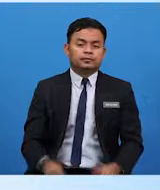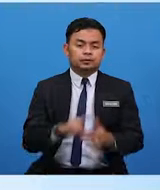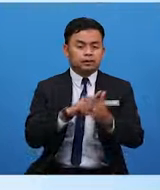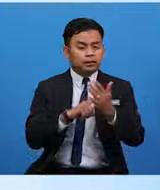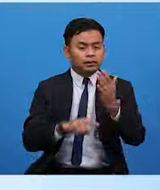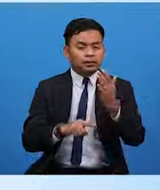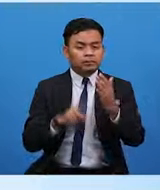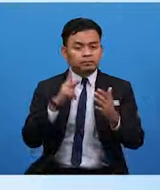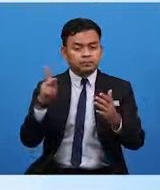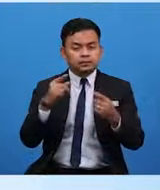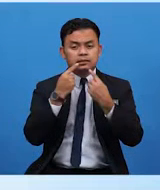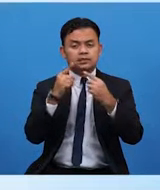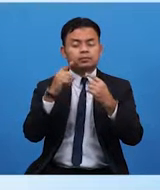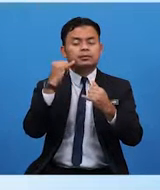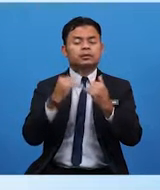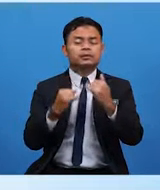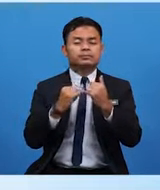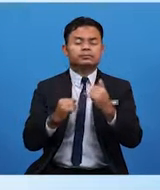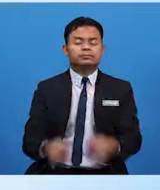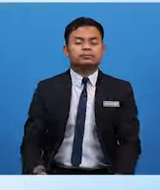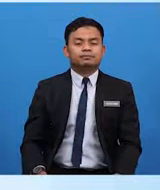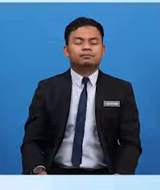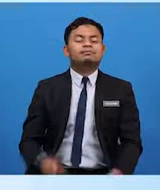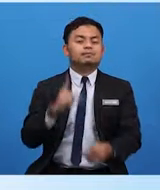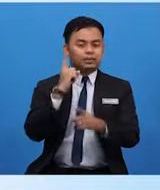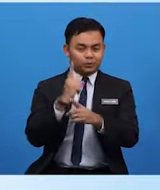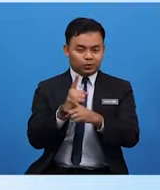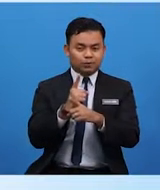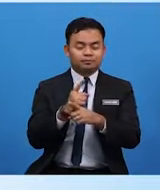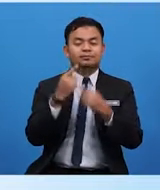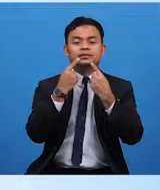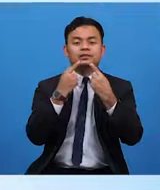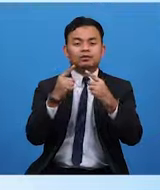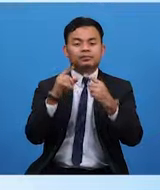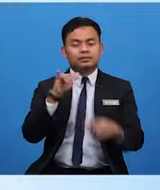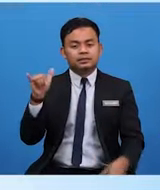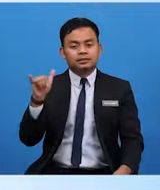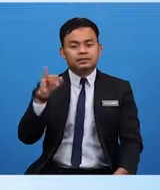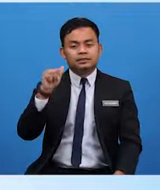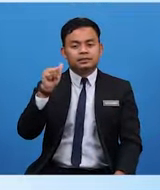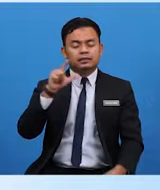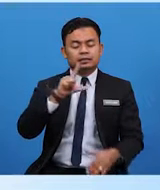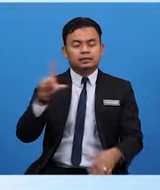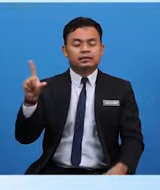akhirnya murid-murid betul capainya ialah